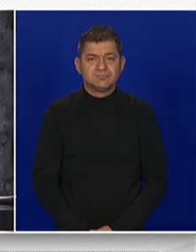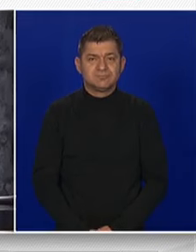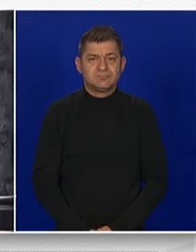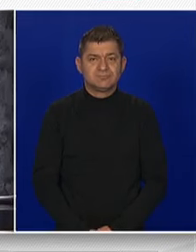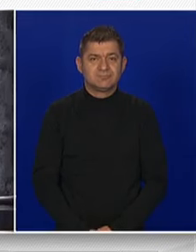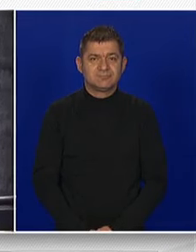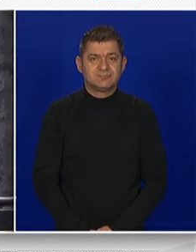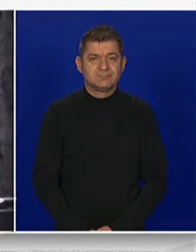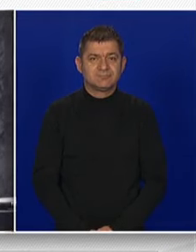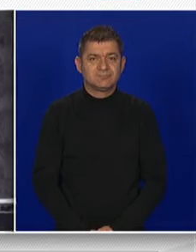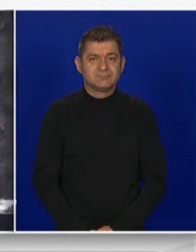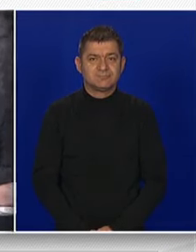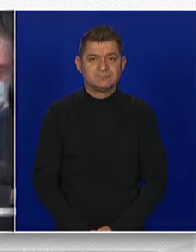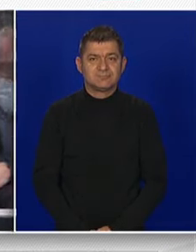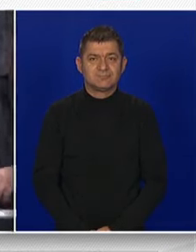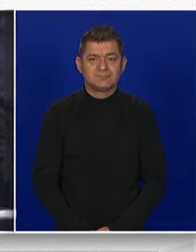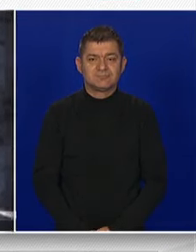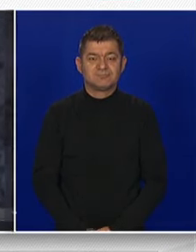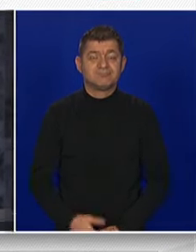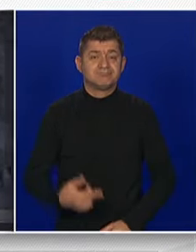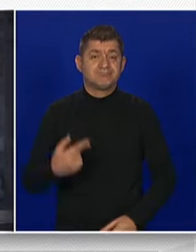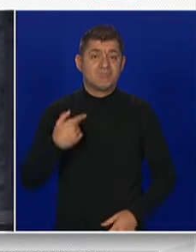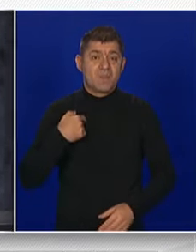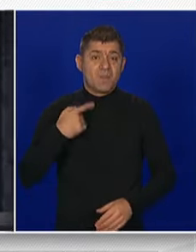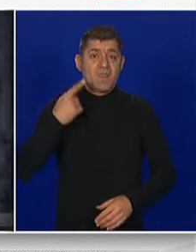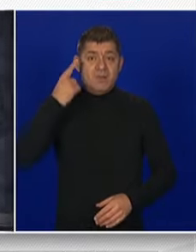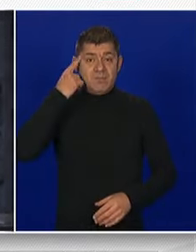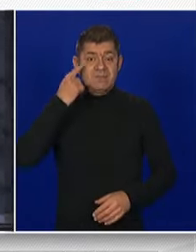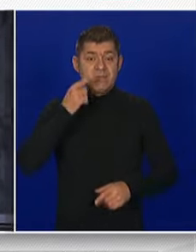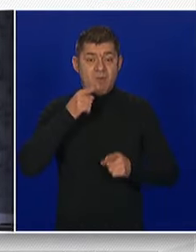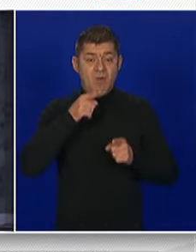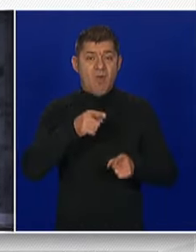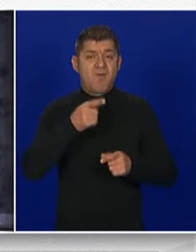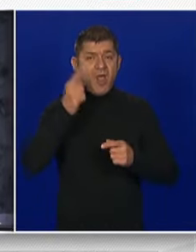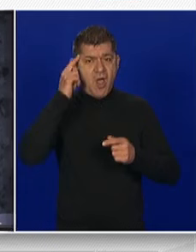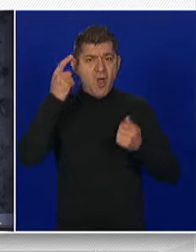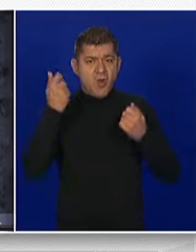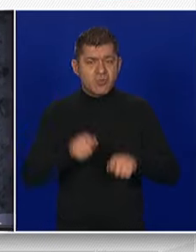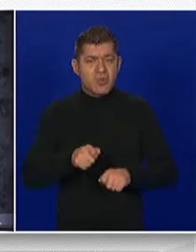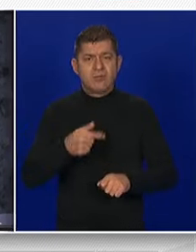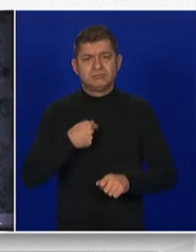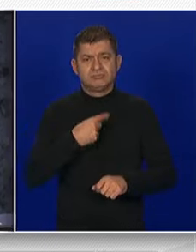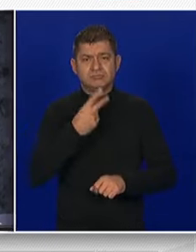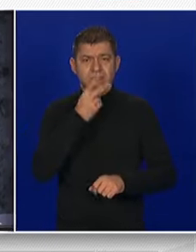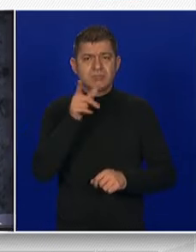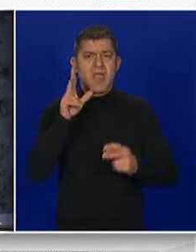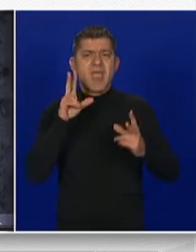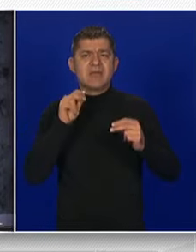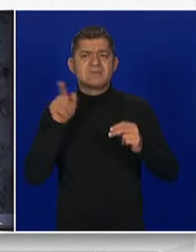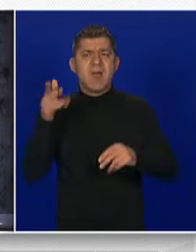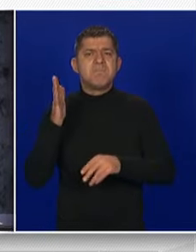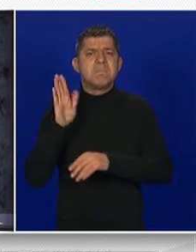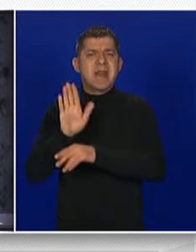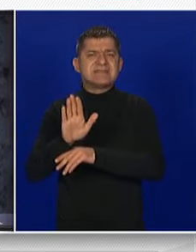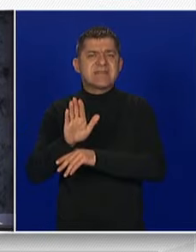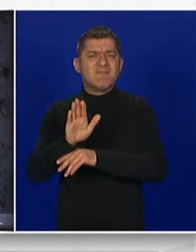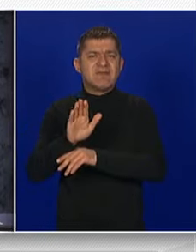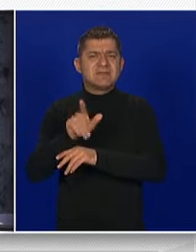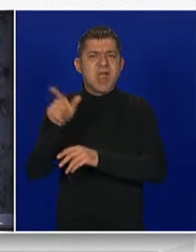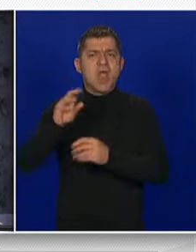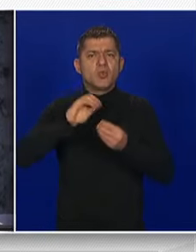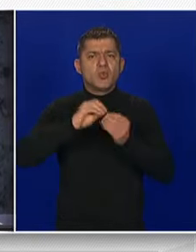Ja mislim da je ova odluka i razmotrena i donesena u razgovoru sa predstavnicima